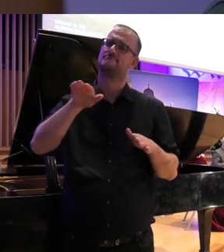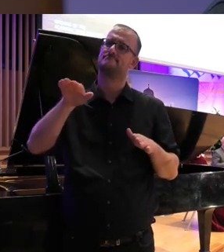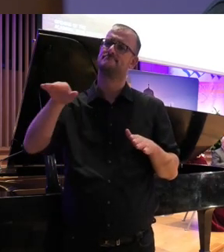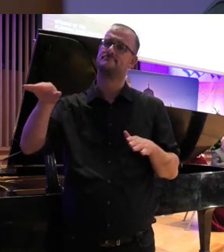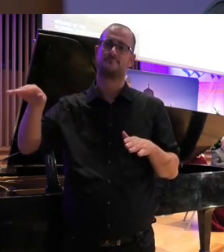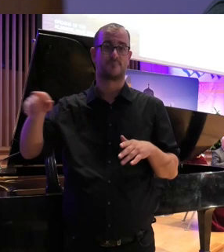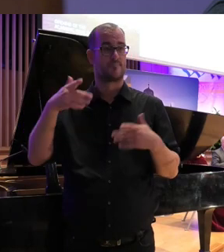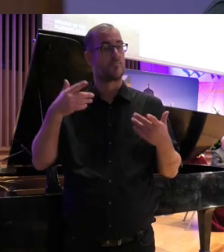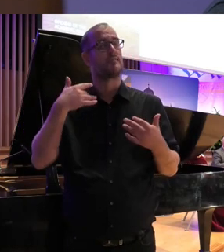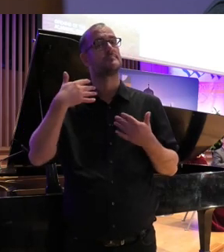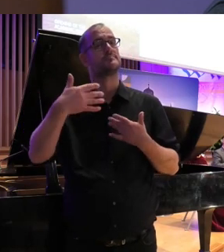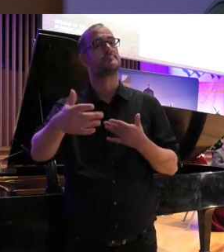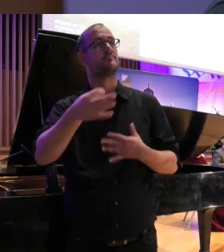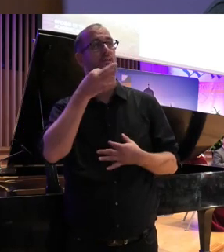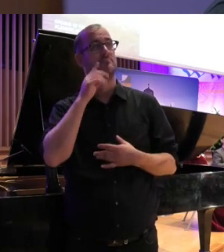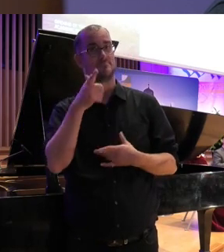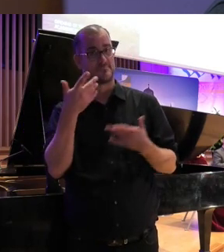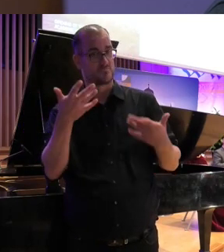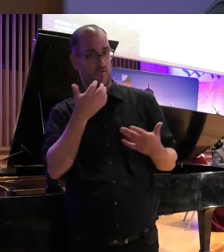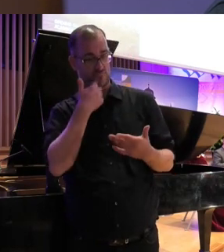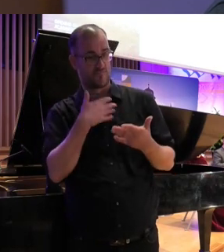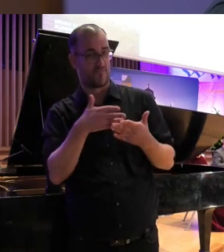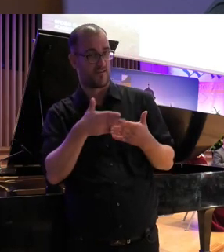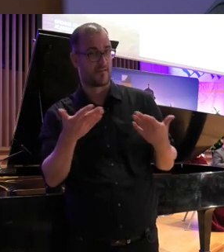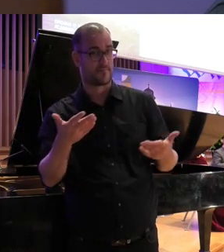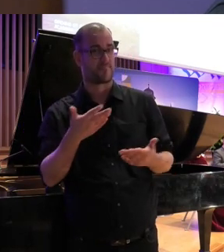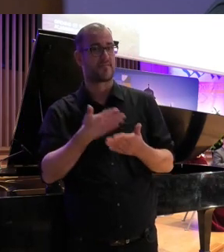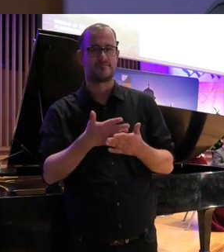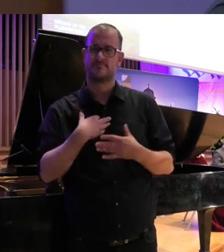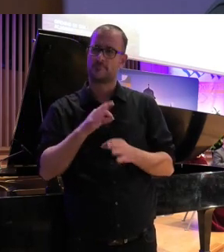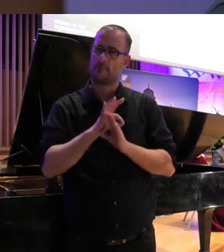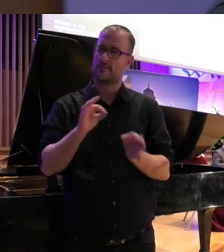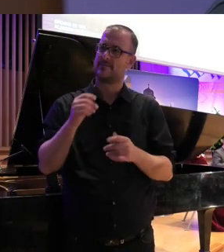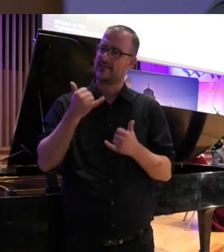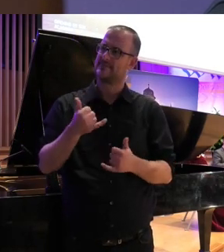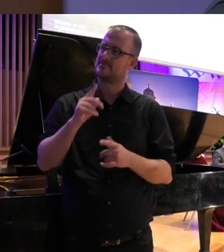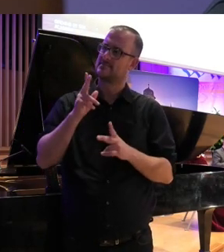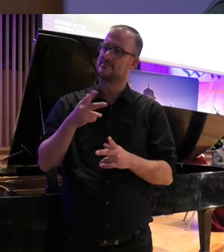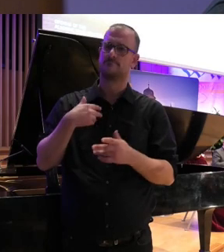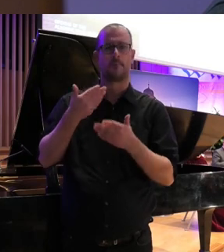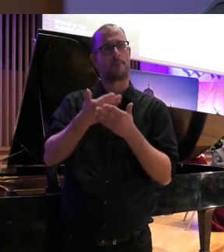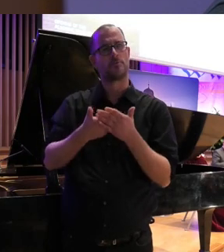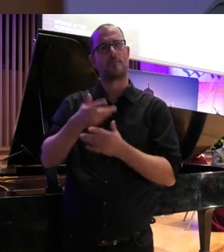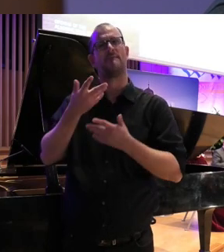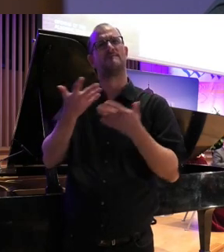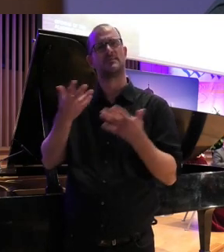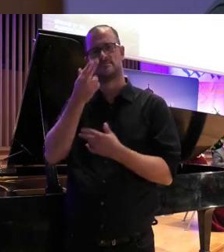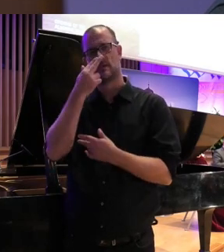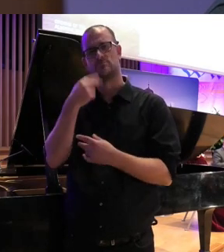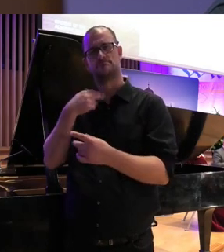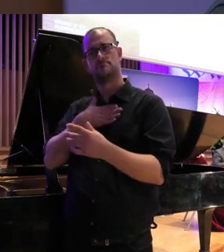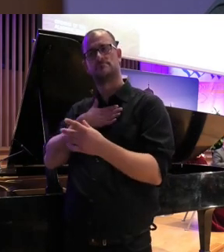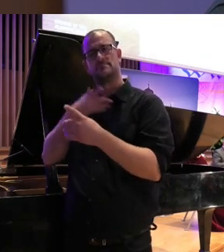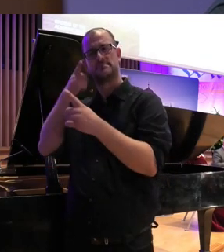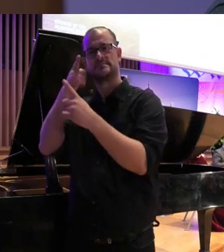will man immer so weitermachen wie bisher? In dem Sinne würde ich eigentlich raten, man muss sich jetzt mal Ziele definieren. Was ist eigentlich das Ziel? Und wenn